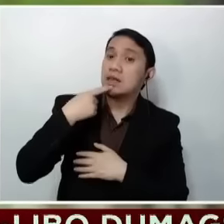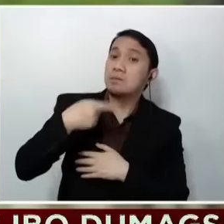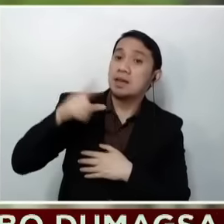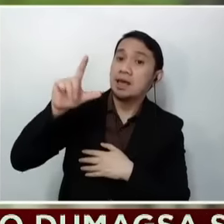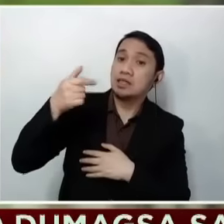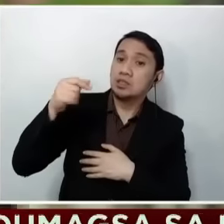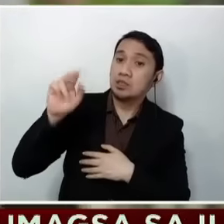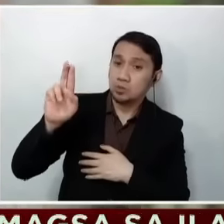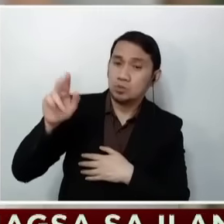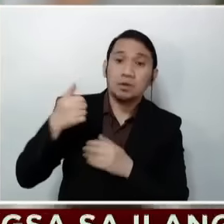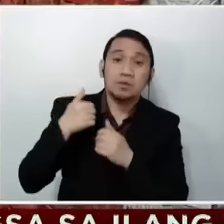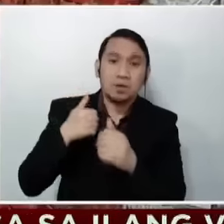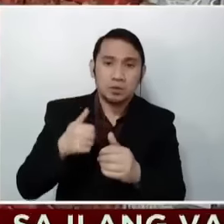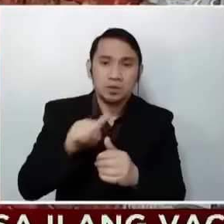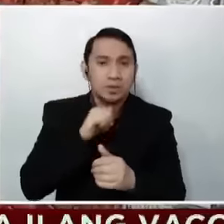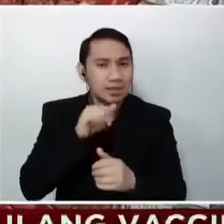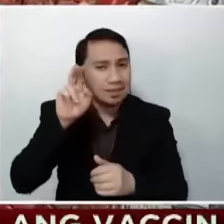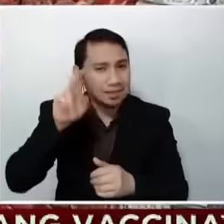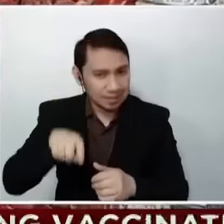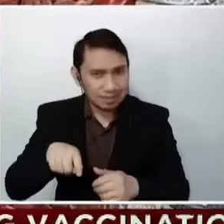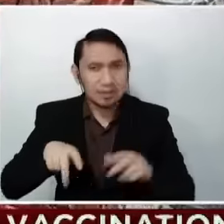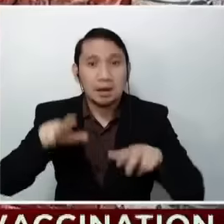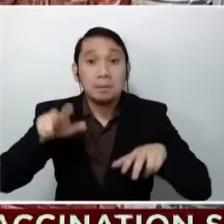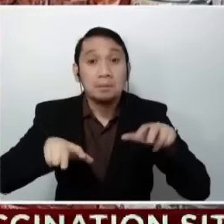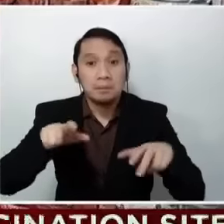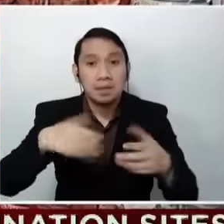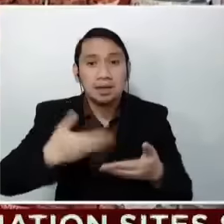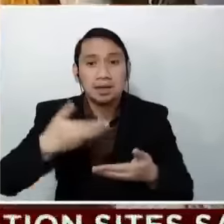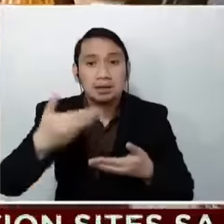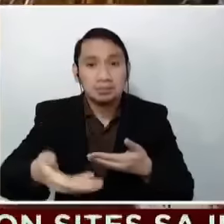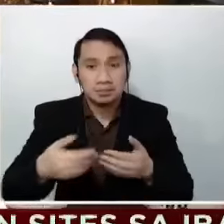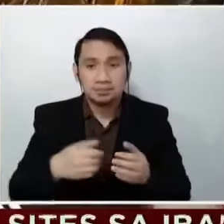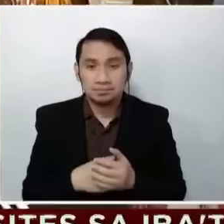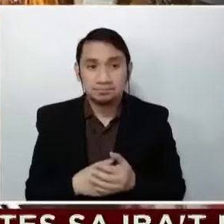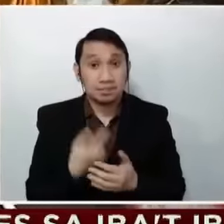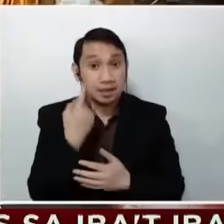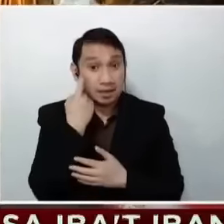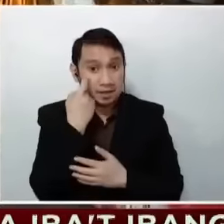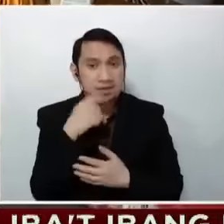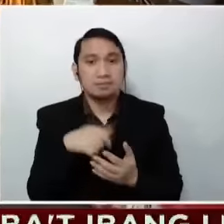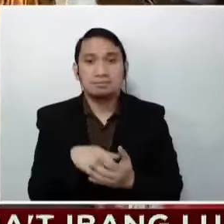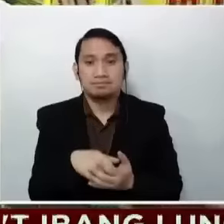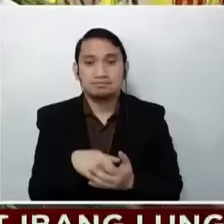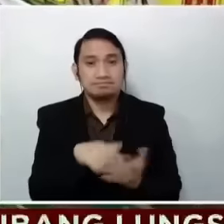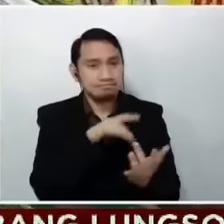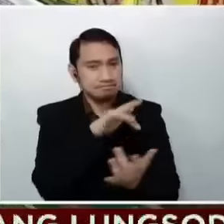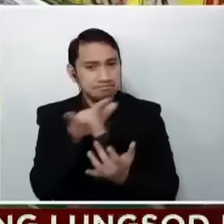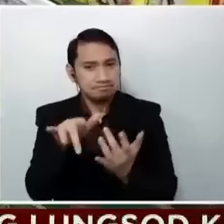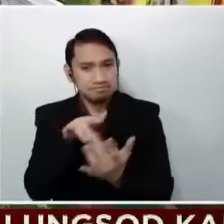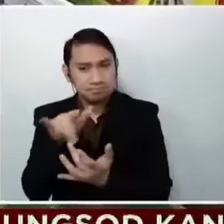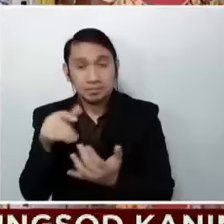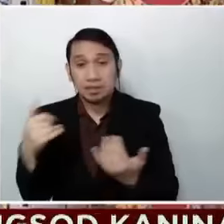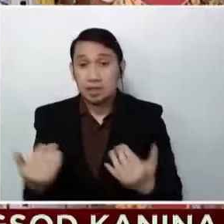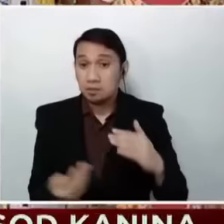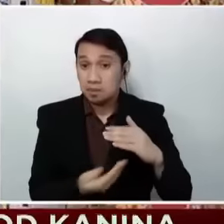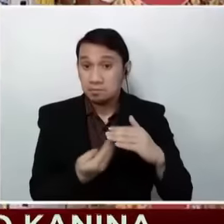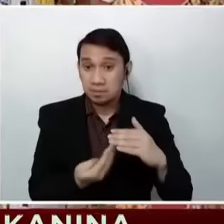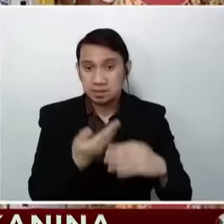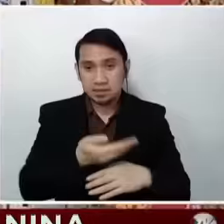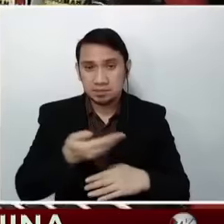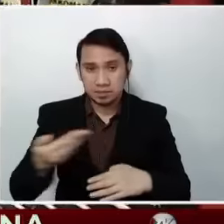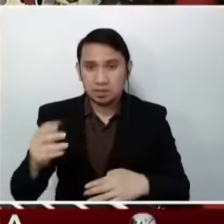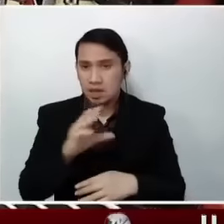need to do panic buying. Sa pag-iikot kanina ni Jose Castelo, pasok naman sa suggested retail price ang maraming basic goods at wala